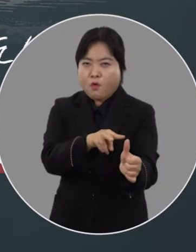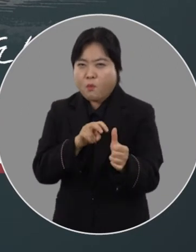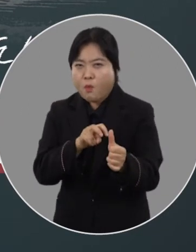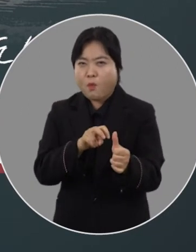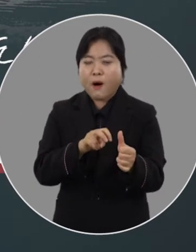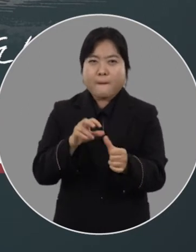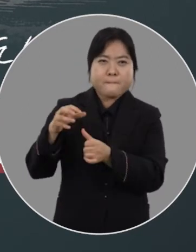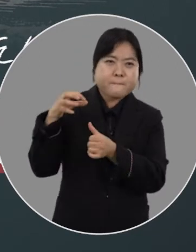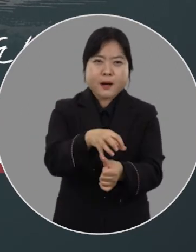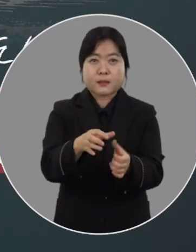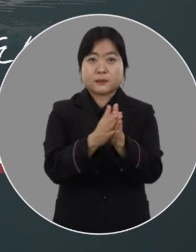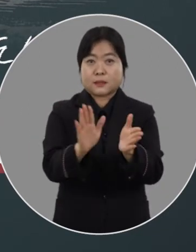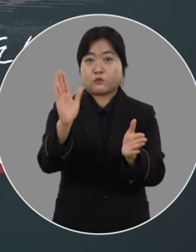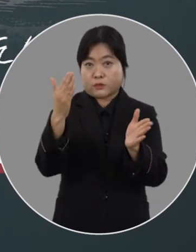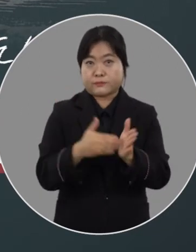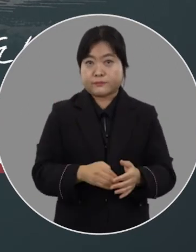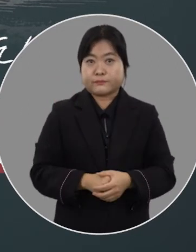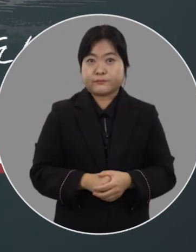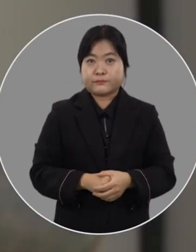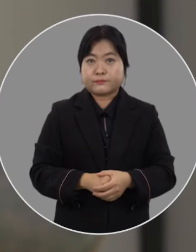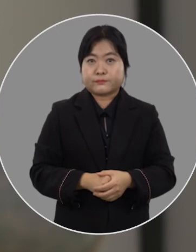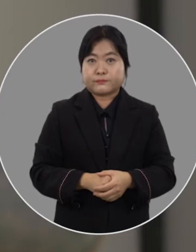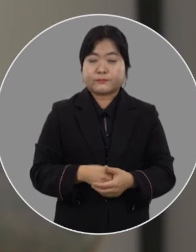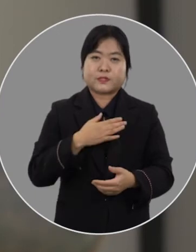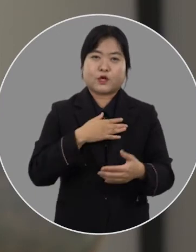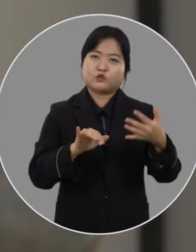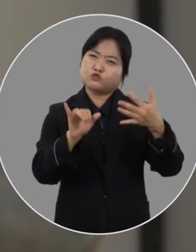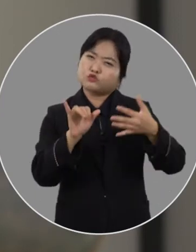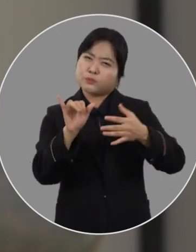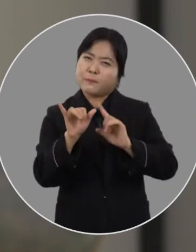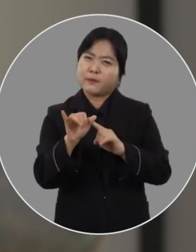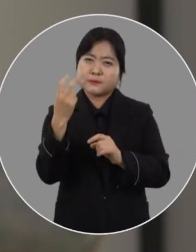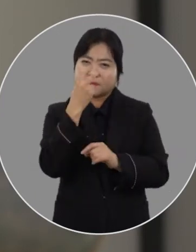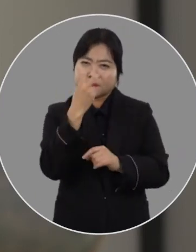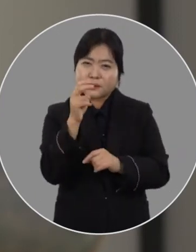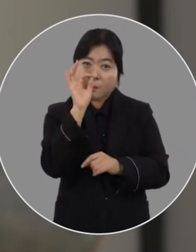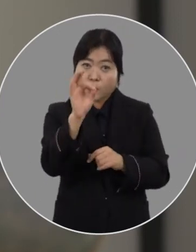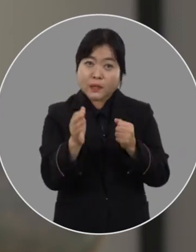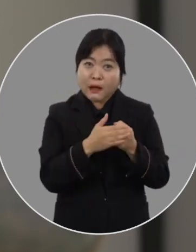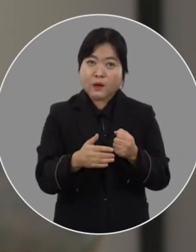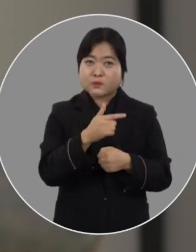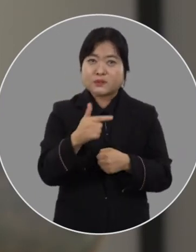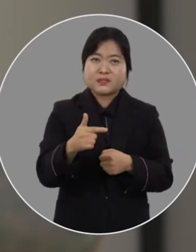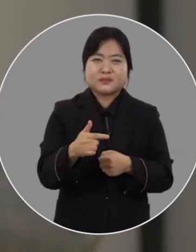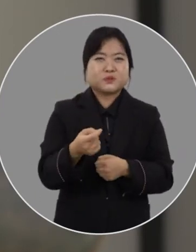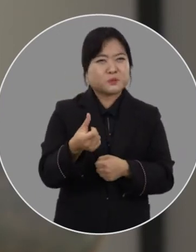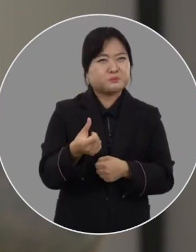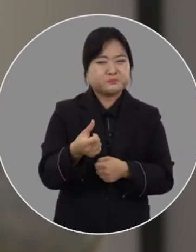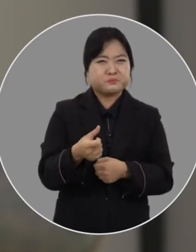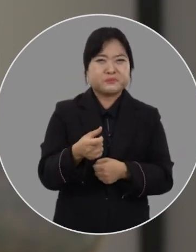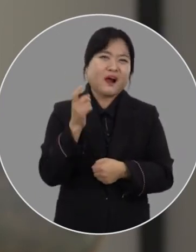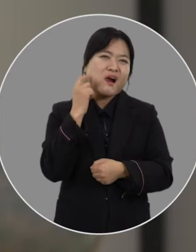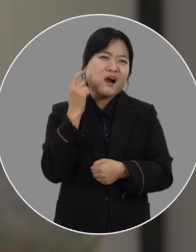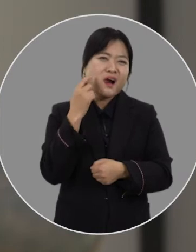고통과 혐오와 박해를 시작하게 되었던 것이죠. 제가 유튜브를 한번 찾아보니까 굉장히 틀린